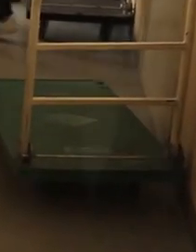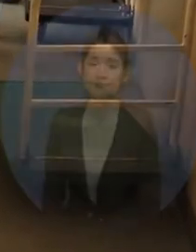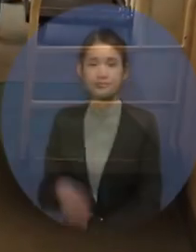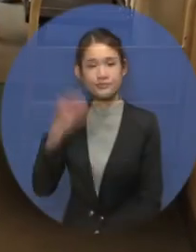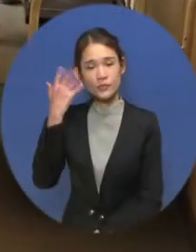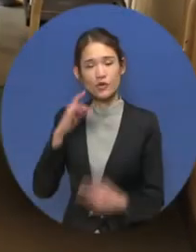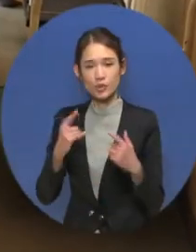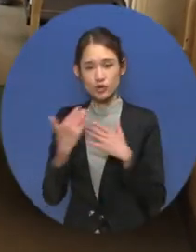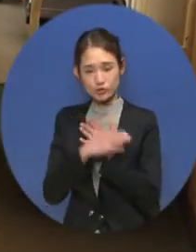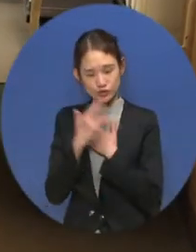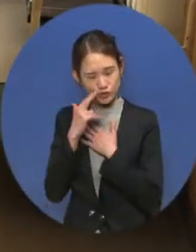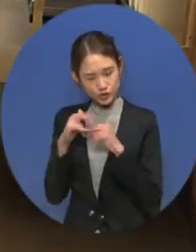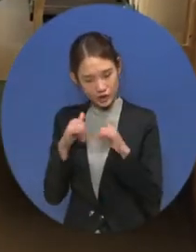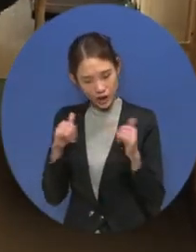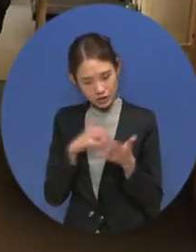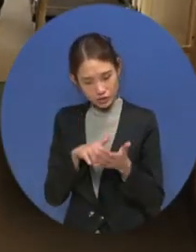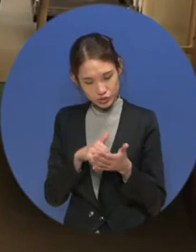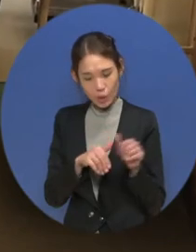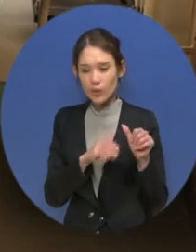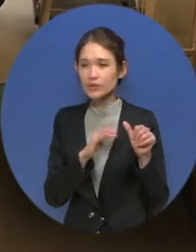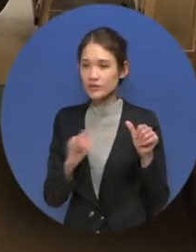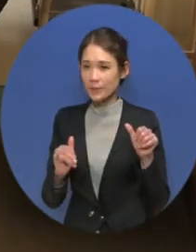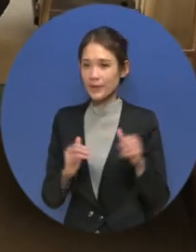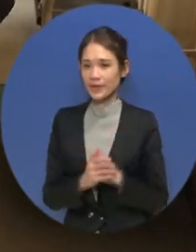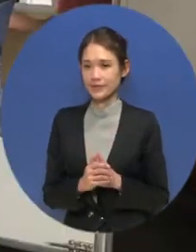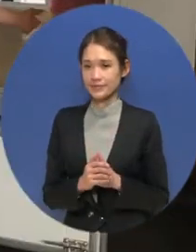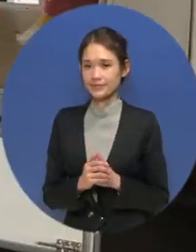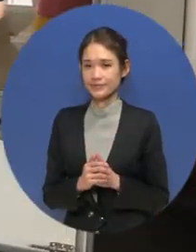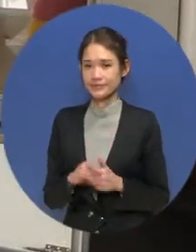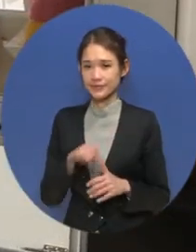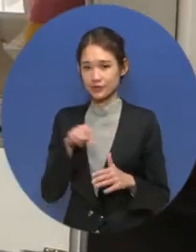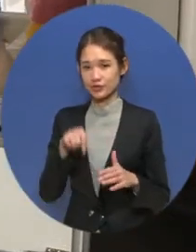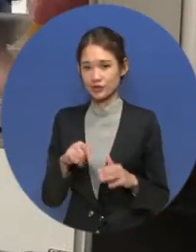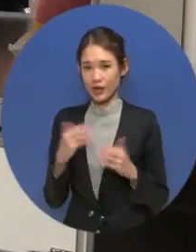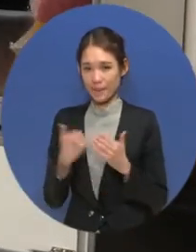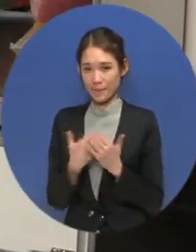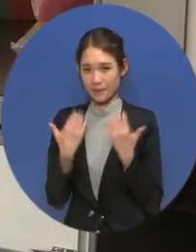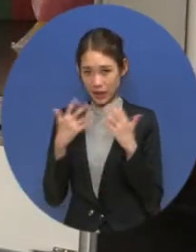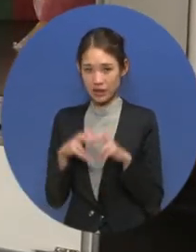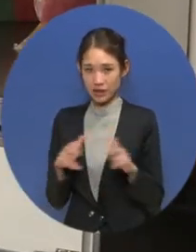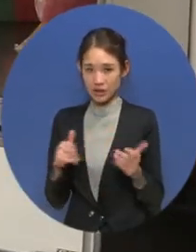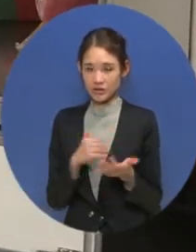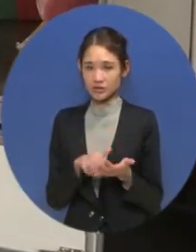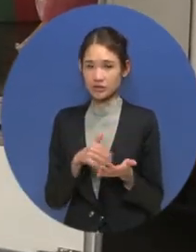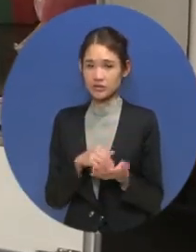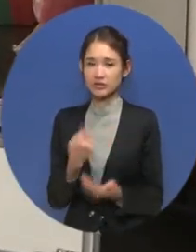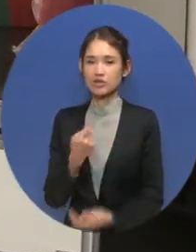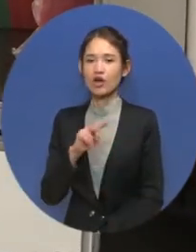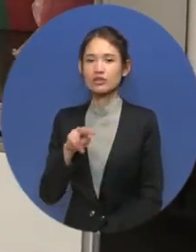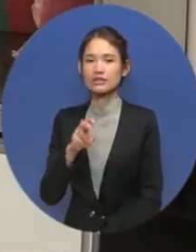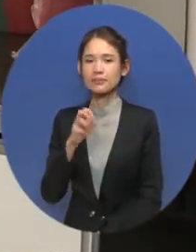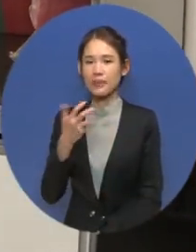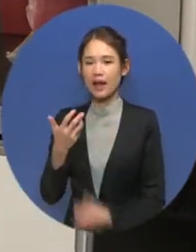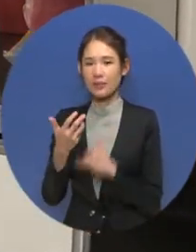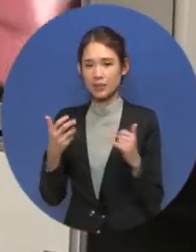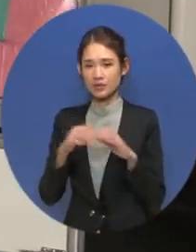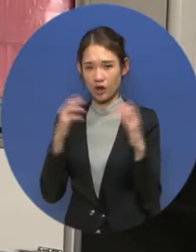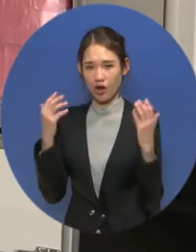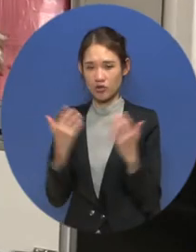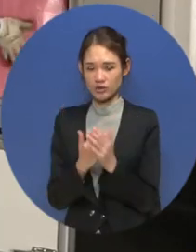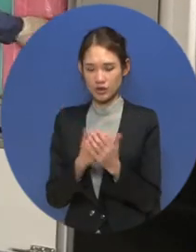영등포구의 중증 장애인은 5천여 명. 이 중에 발달 장애인은 1,028명으로